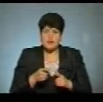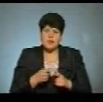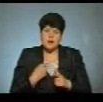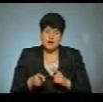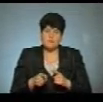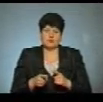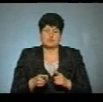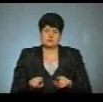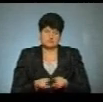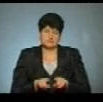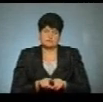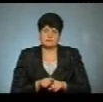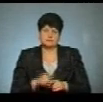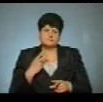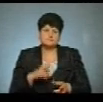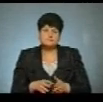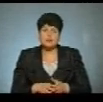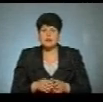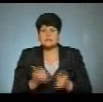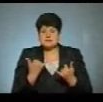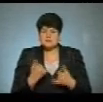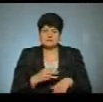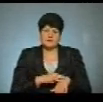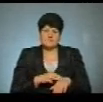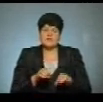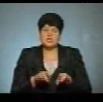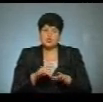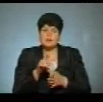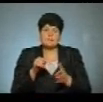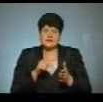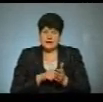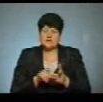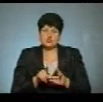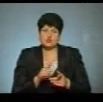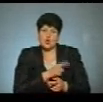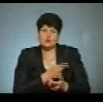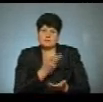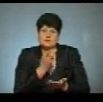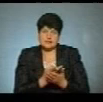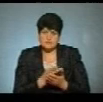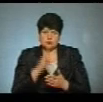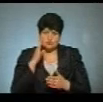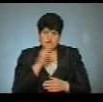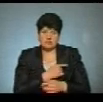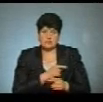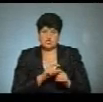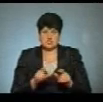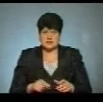позбавлення волі на той самий термін. Наразі правоохоронці вирішують питання щодо госпіталізації чоловіка в